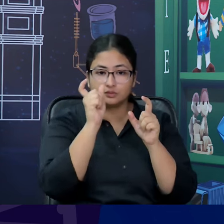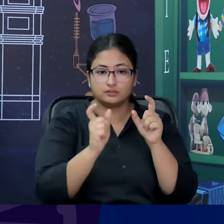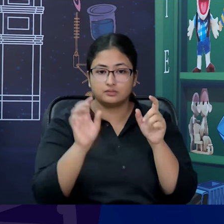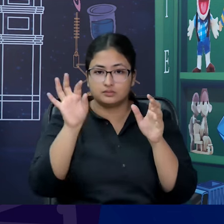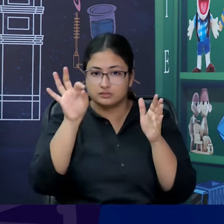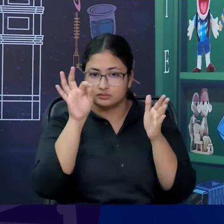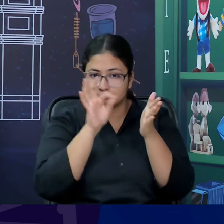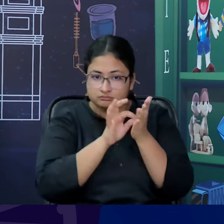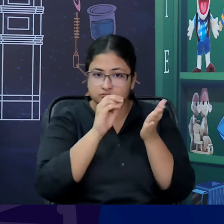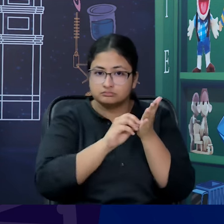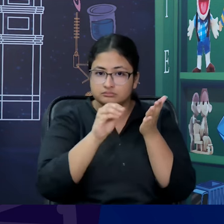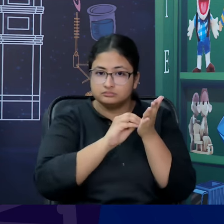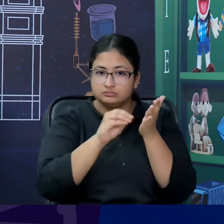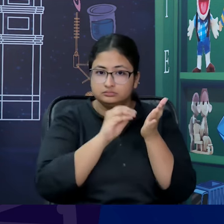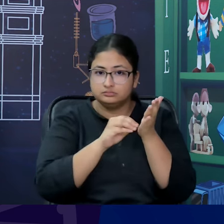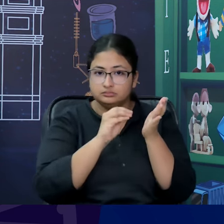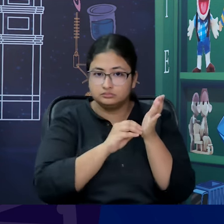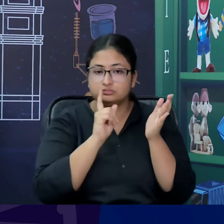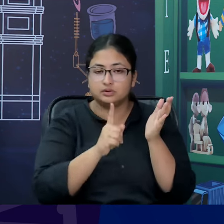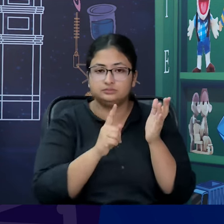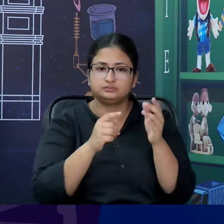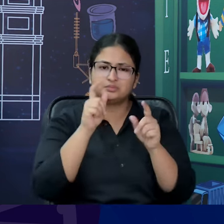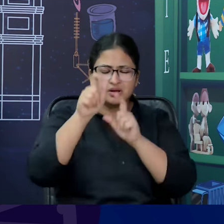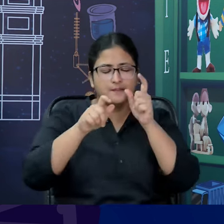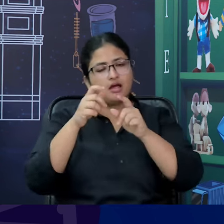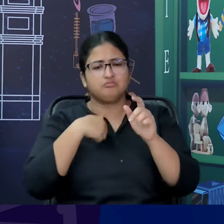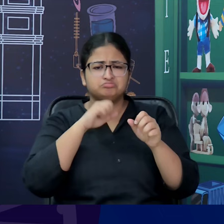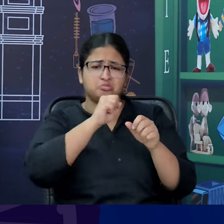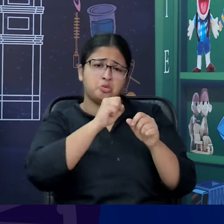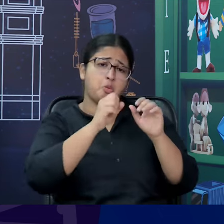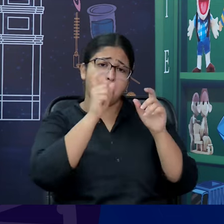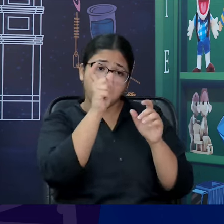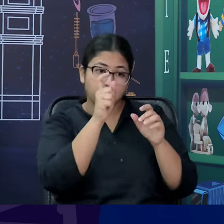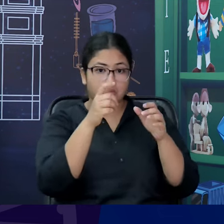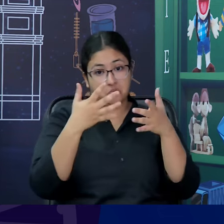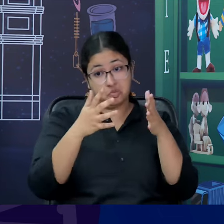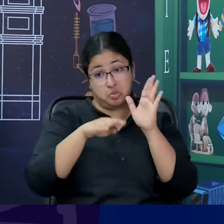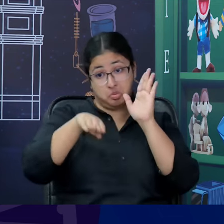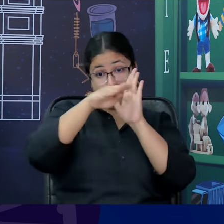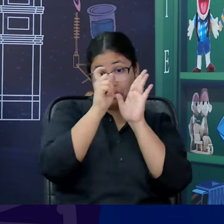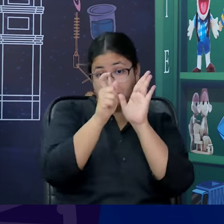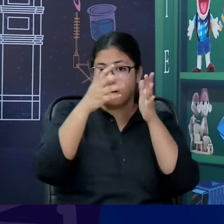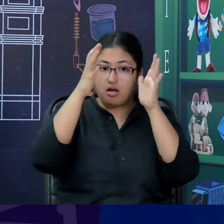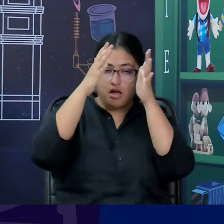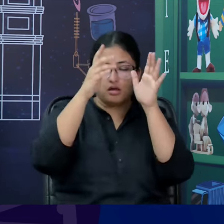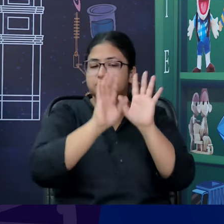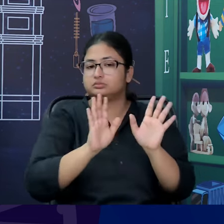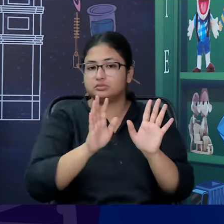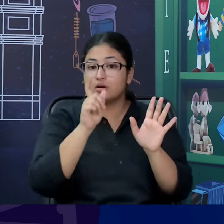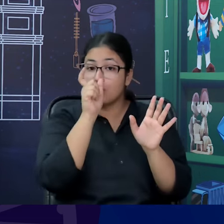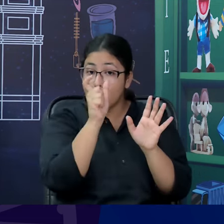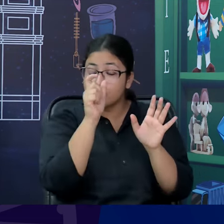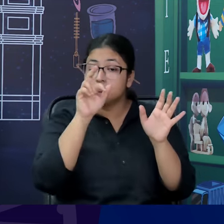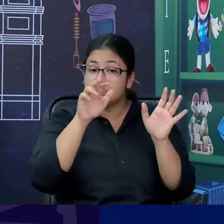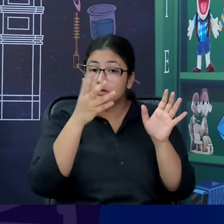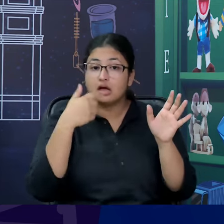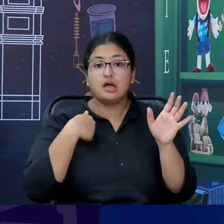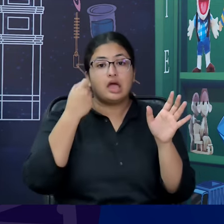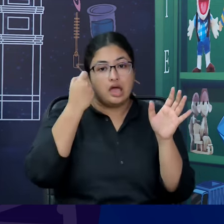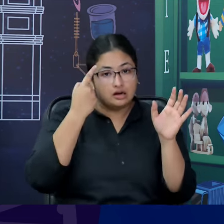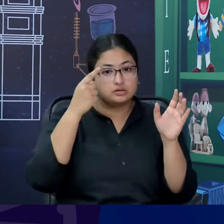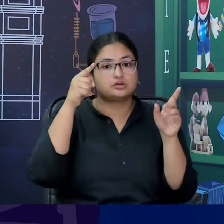अंधाधुन केवल लोगों की वाहवाही में वाहवाही में प्रयोग करते जाने से पहले खुद सोच लेना चाहिए जी बहुत सुंदर कविता है